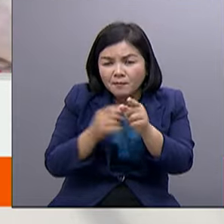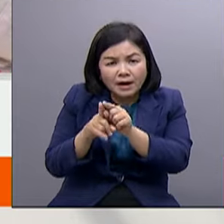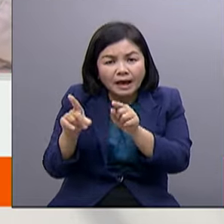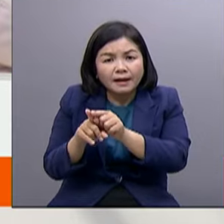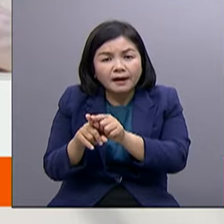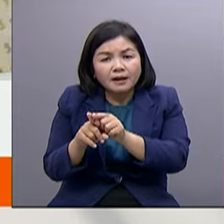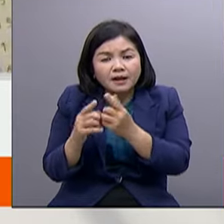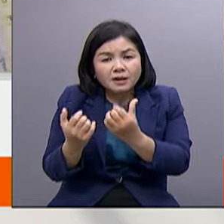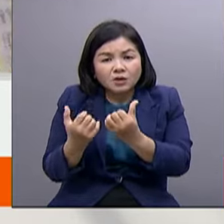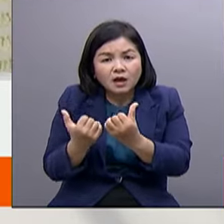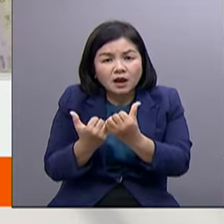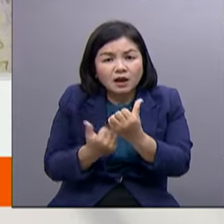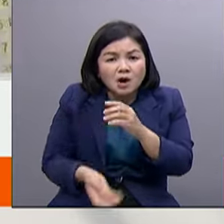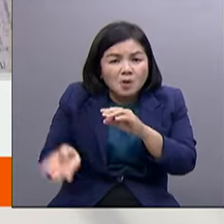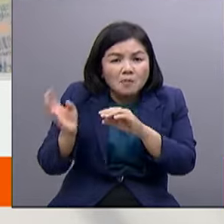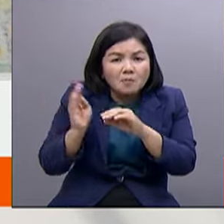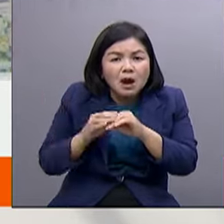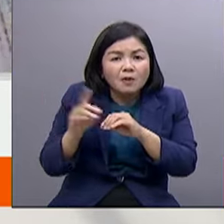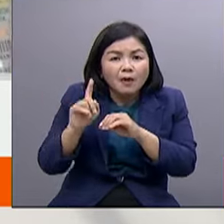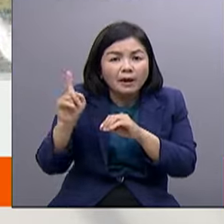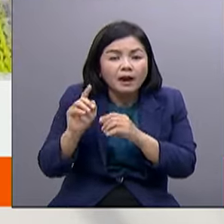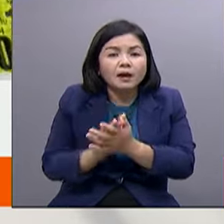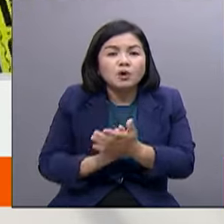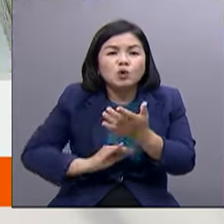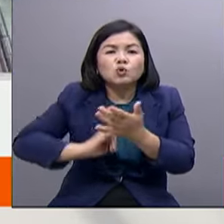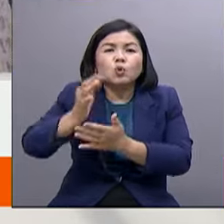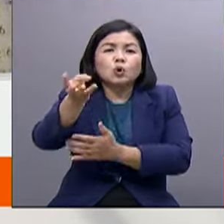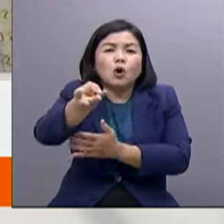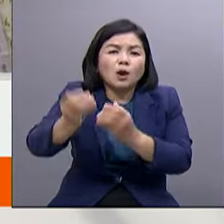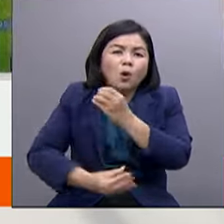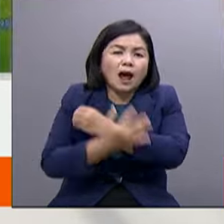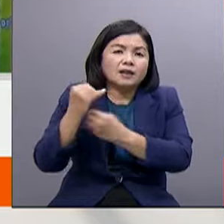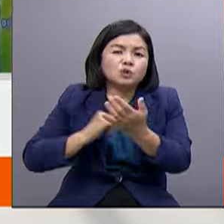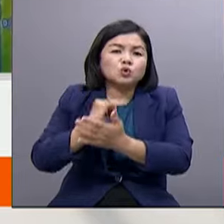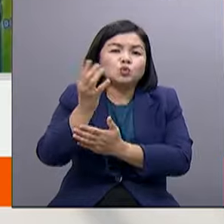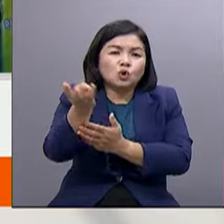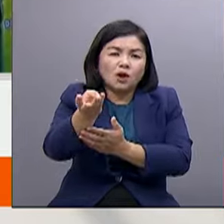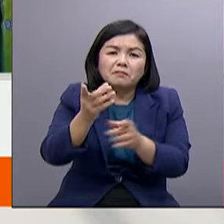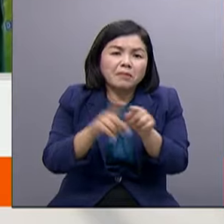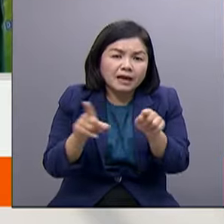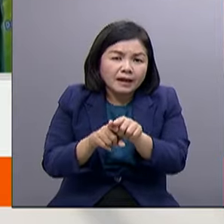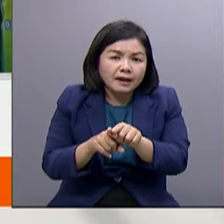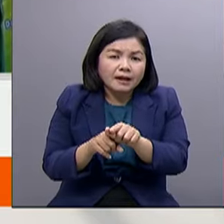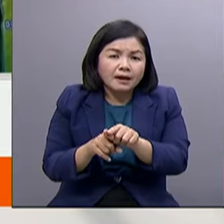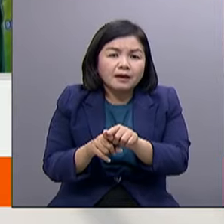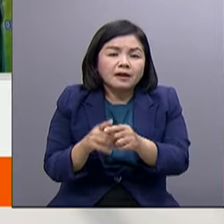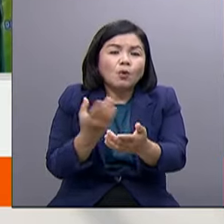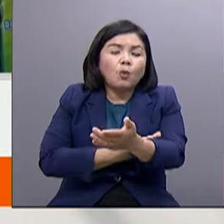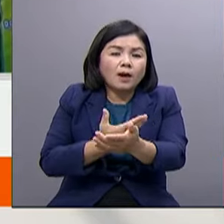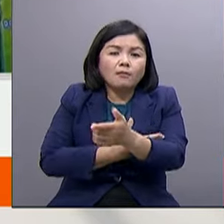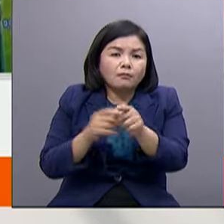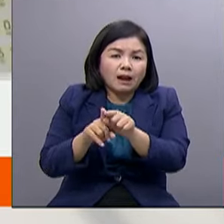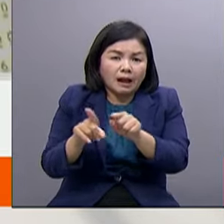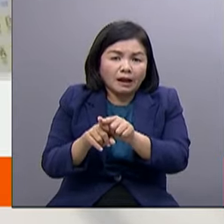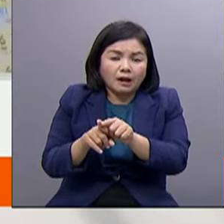มันก็กลายเป็นการเพิ่มความเสี่ยงไม่ใช่สู้นะครับมันจะกลายเป็นการไปช่วยเพิ่มให้ความเสี่ยงมันมีมากขึ้นเพราะฉะนั้นเนี่